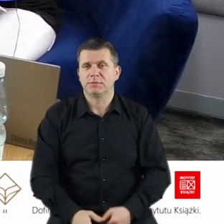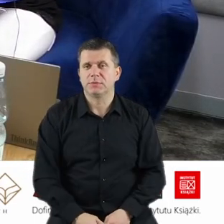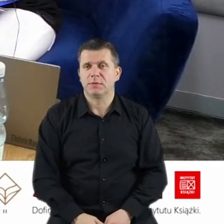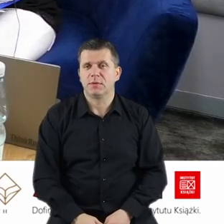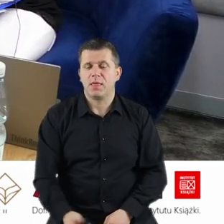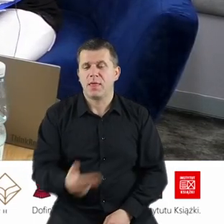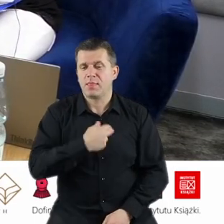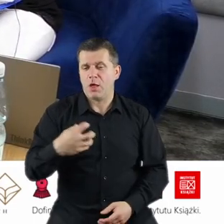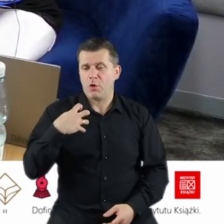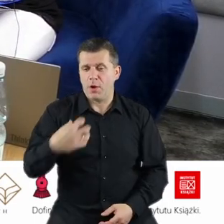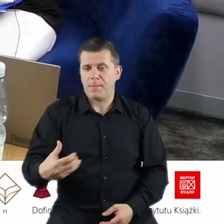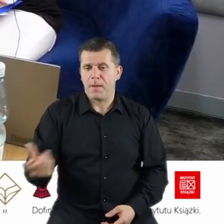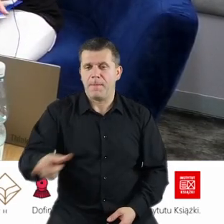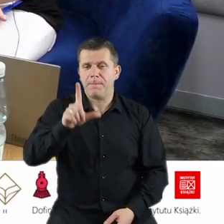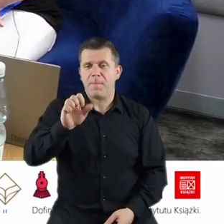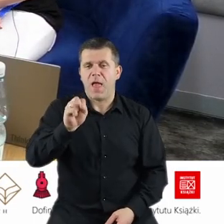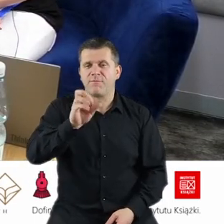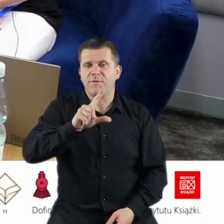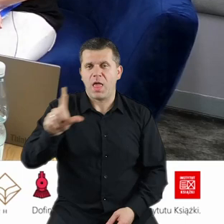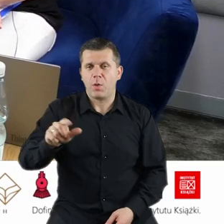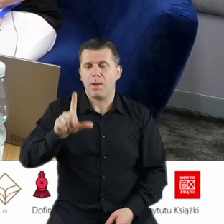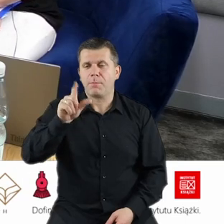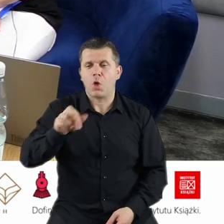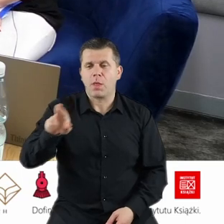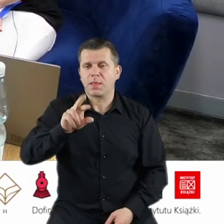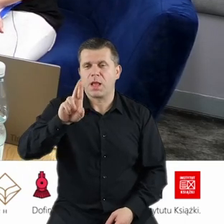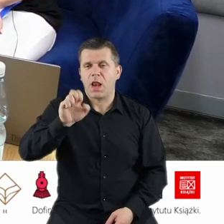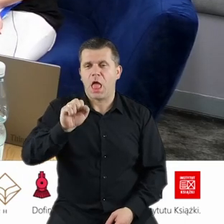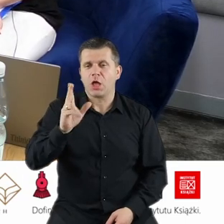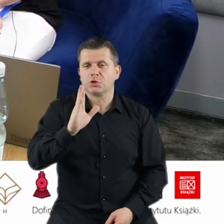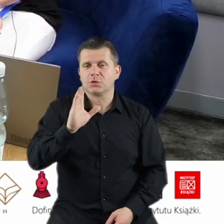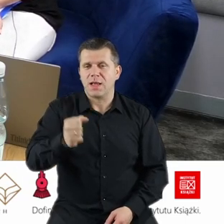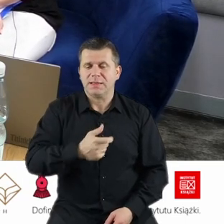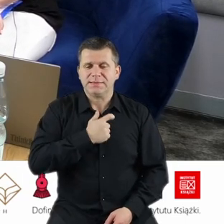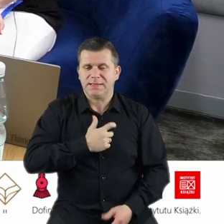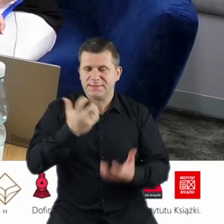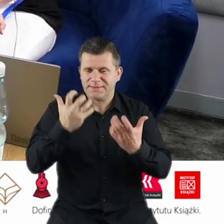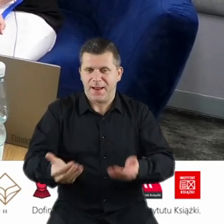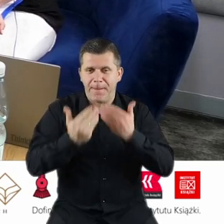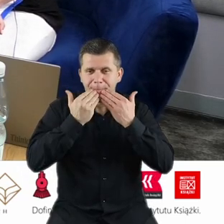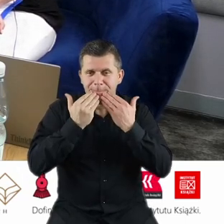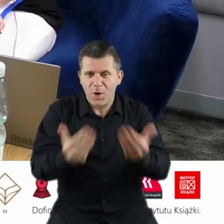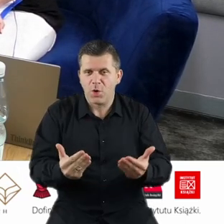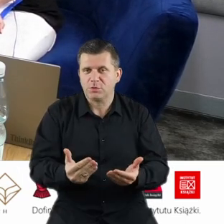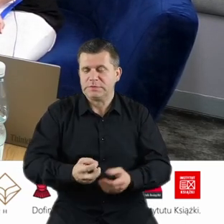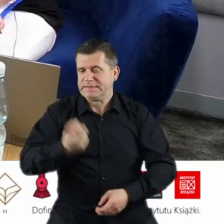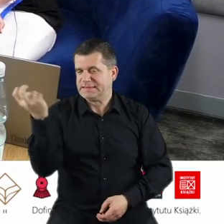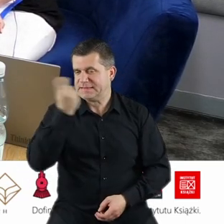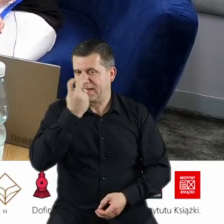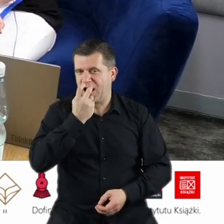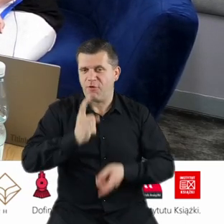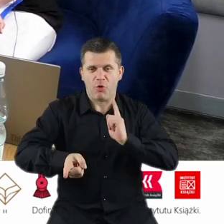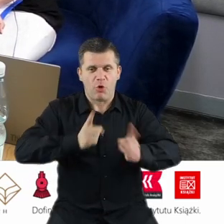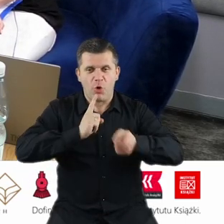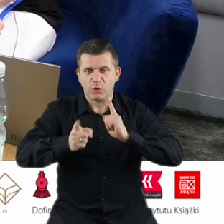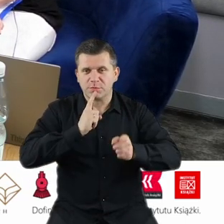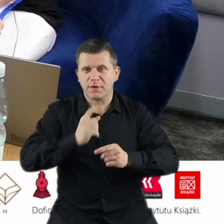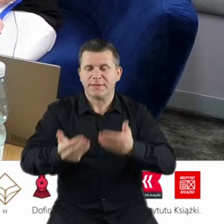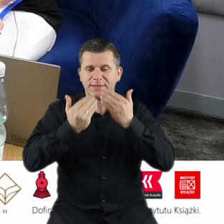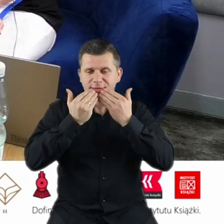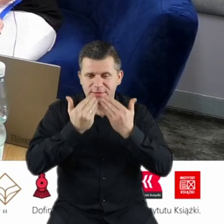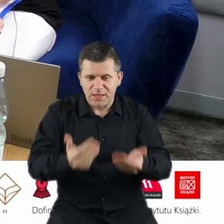końca. Naszym gościem był pan Paweł Piotr Reszka, któremu serdecznie chciałam podziękować za niezwykle